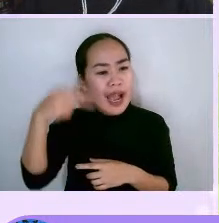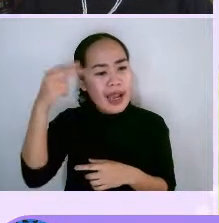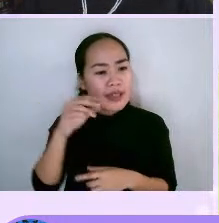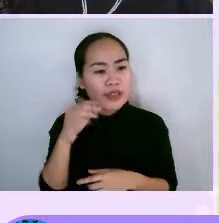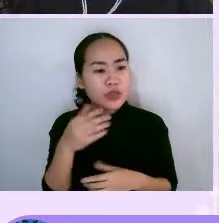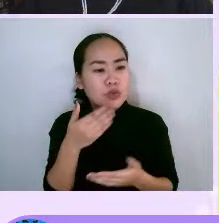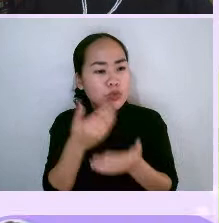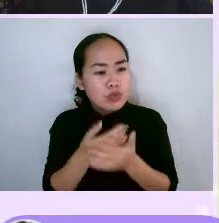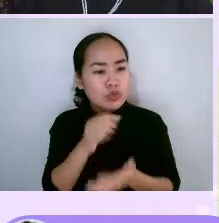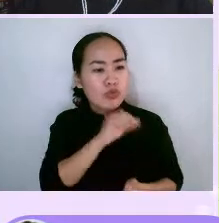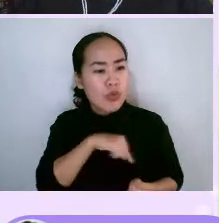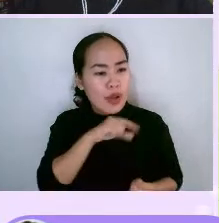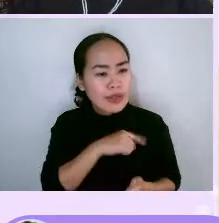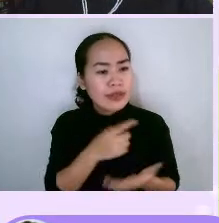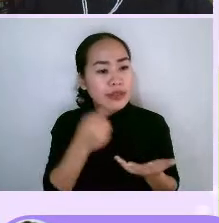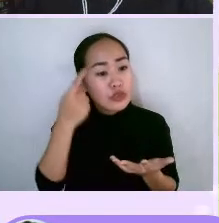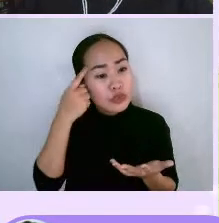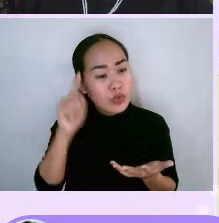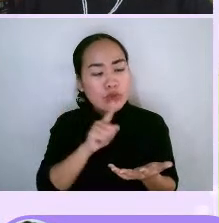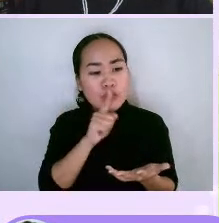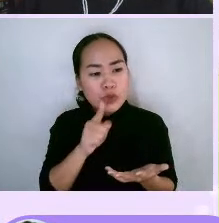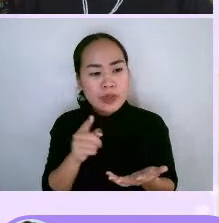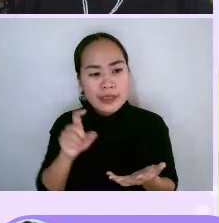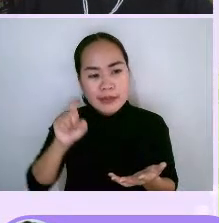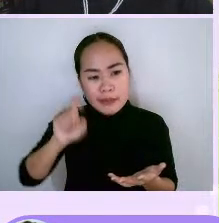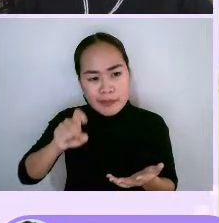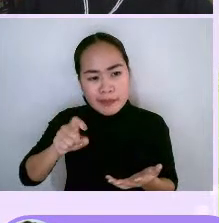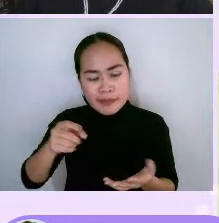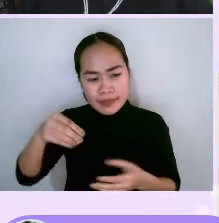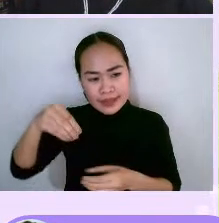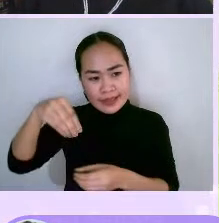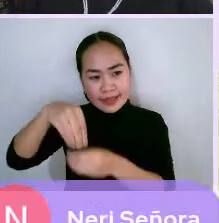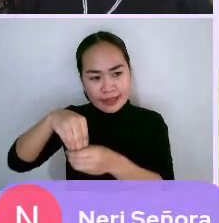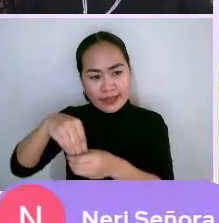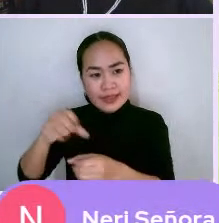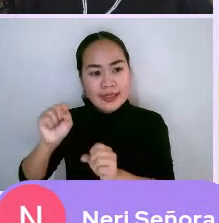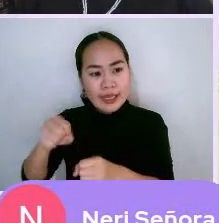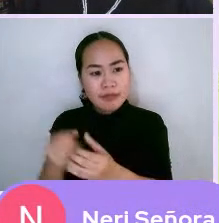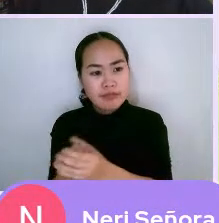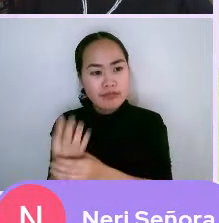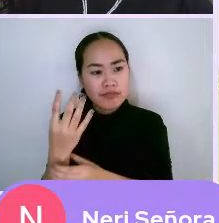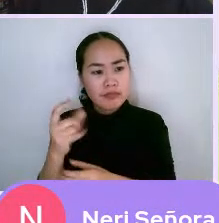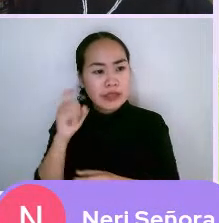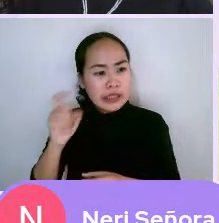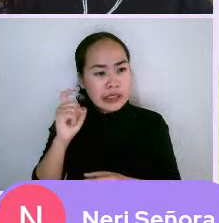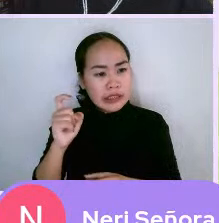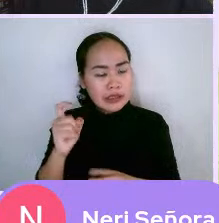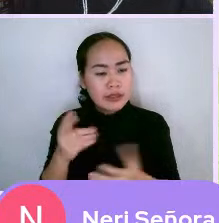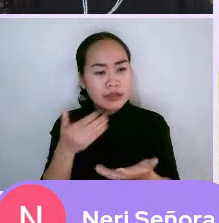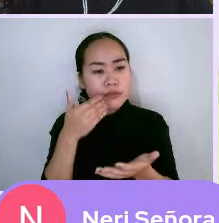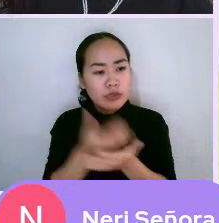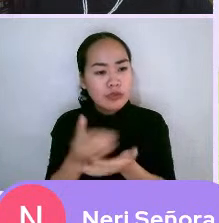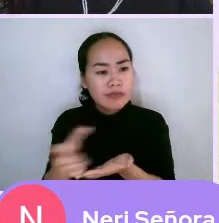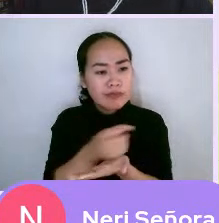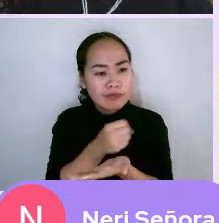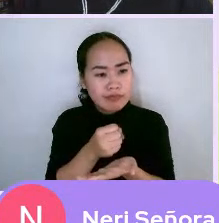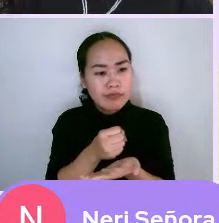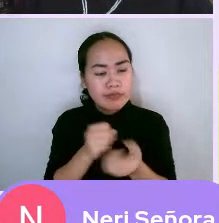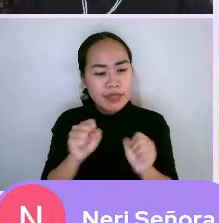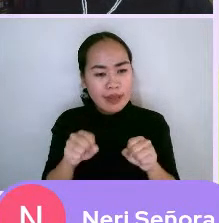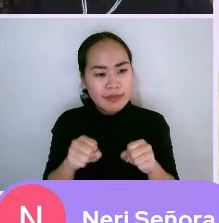at mabilis tumubo at maganda po ang ani. Next slide, binibigyan din natin